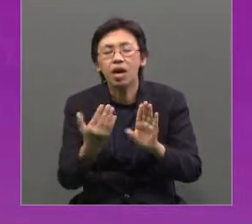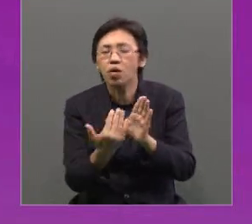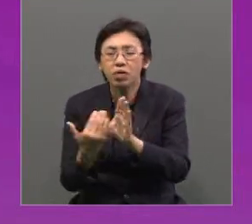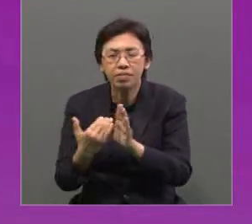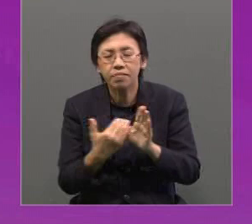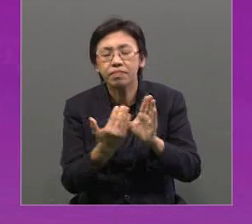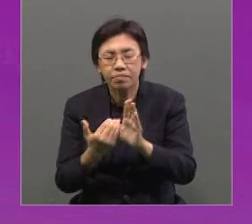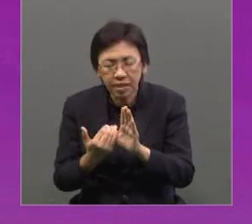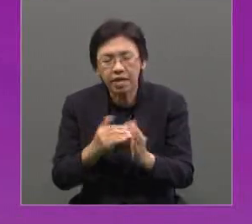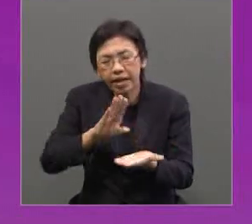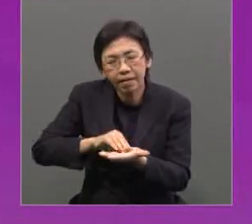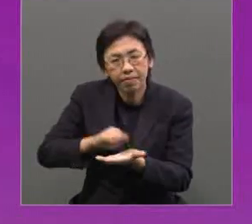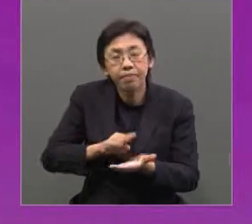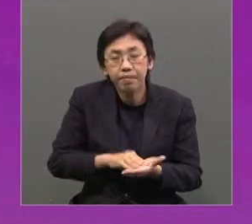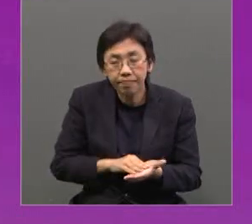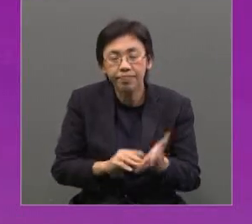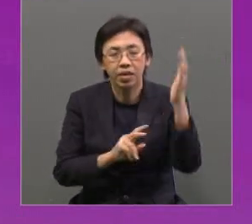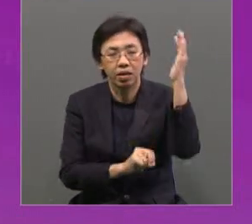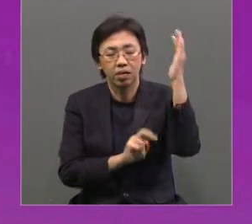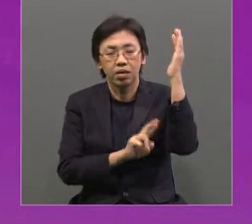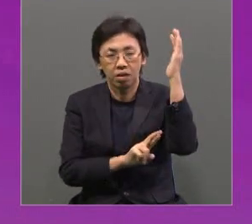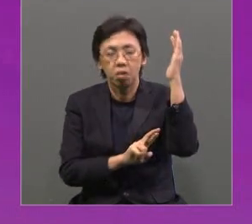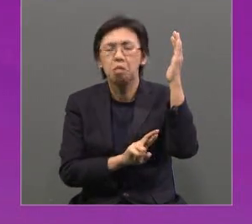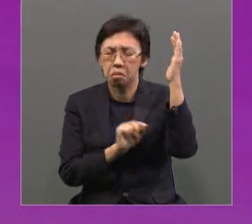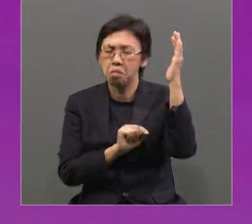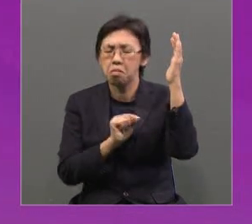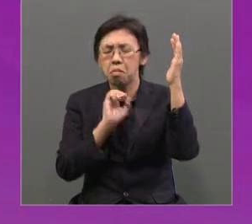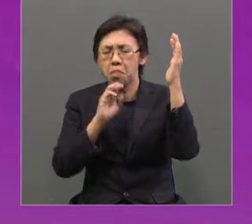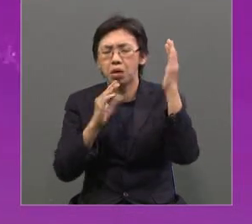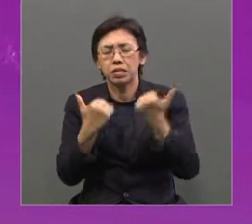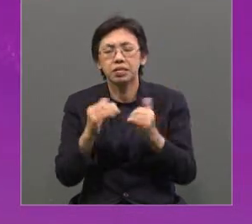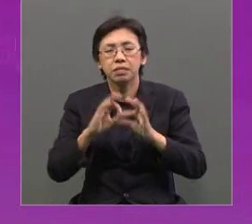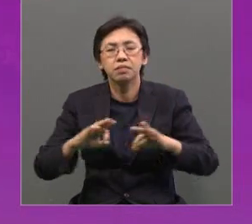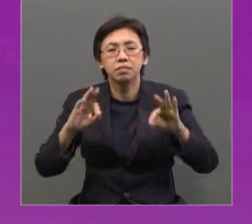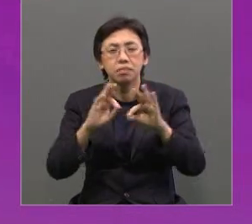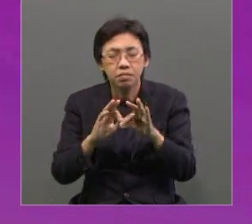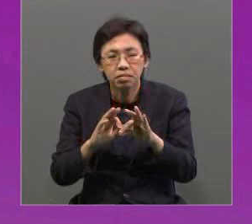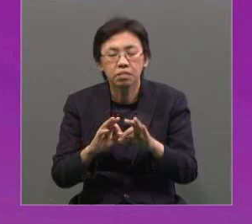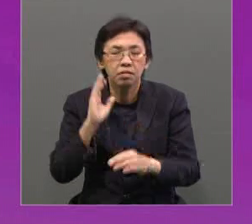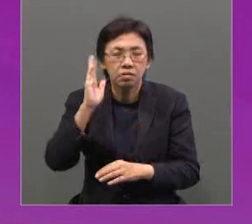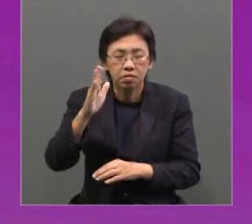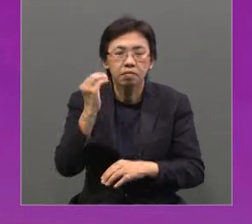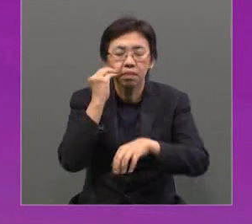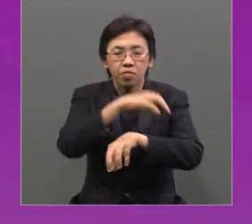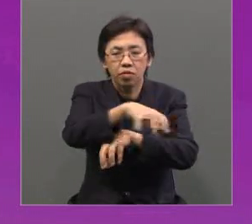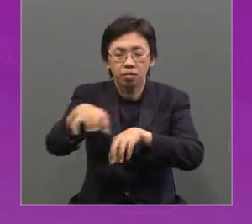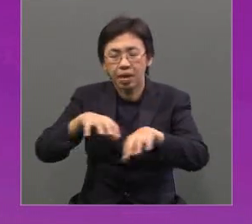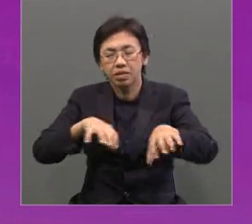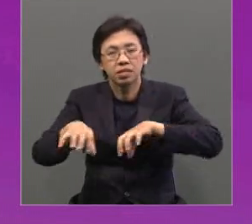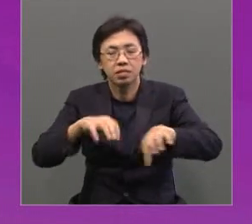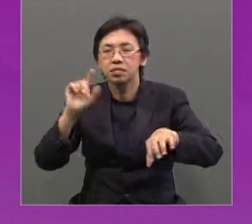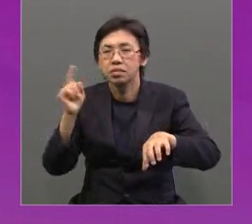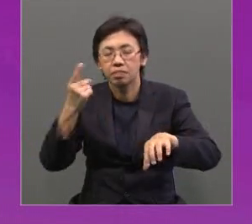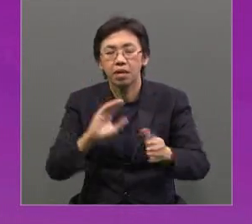ที่ผ่านมานะคะจังหวัดเองเนี่ยที่อันนี้คือเรื่องสำคัญเลยเขาบอกว่าเดี๋ยวจะต้องมีการปรับผังของหมู่บ้านใหม่ผังเมือง